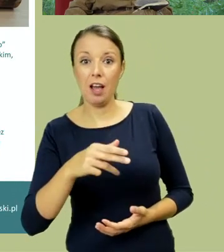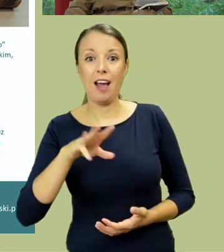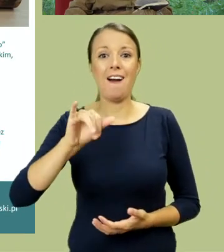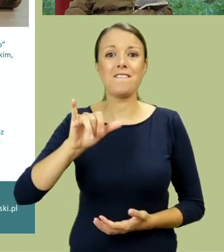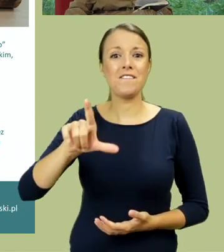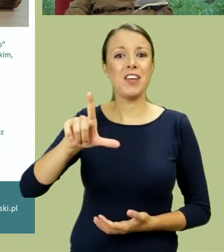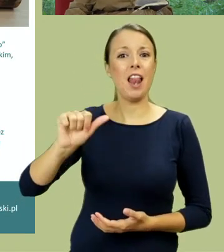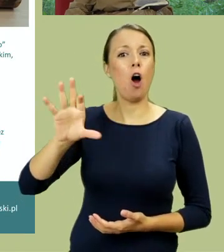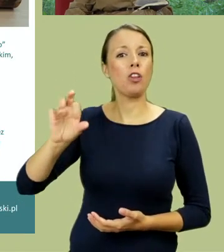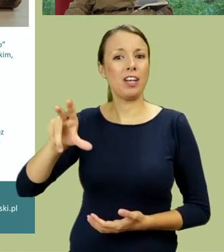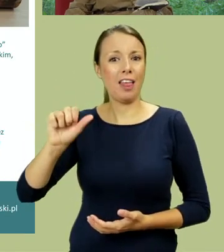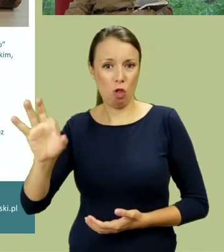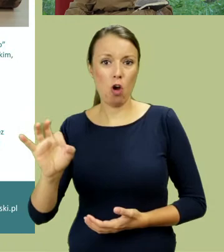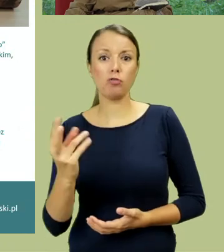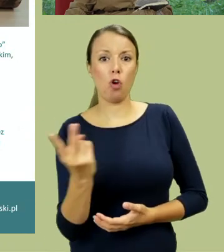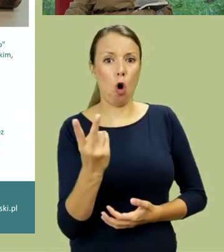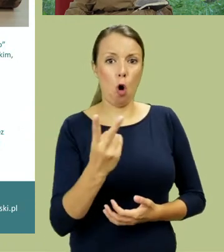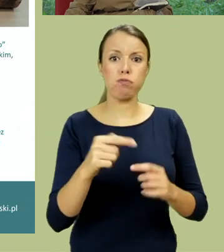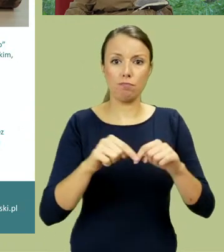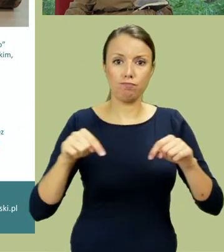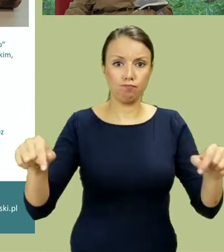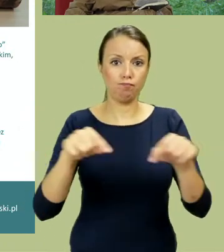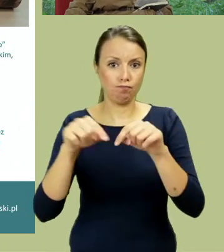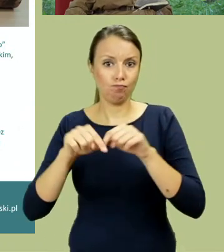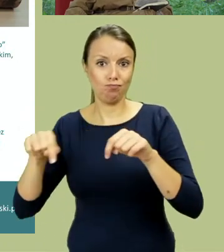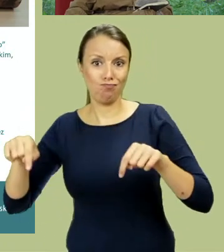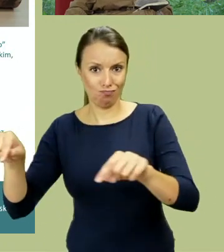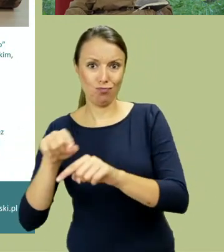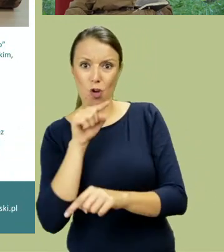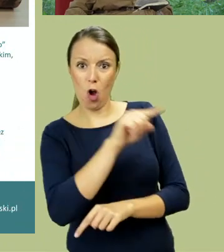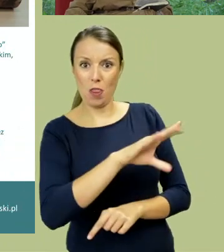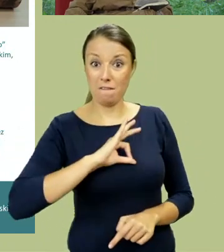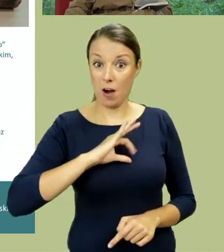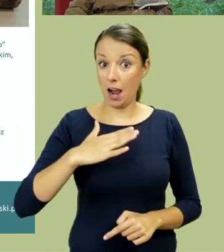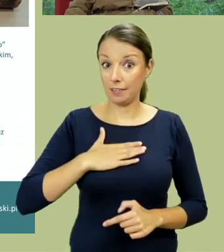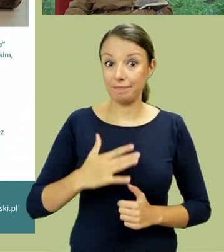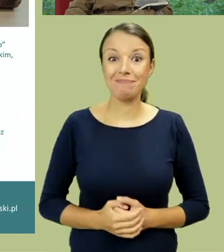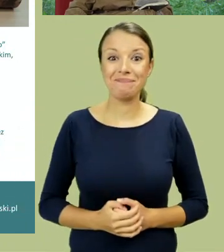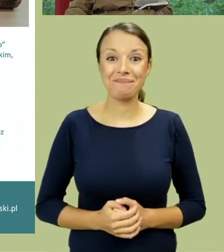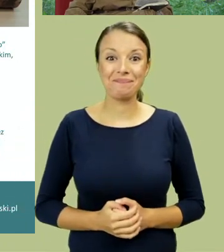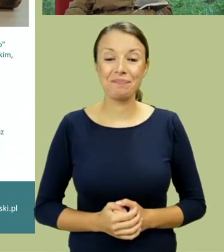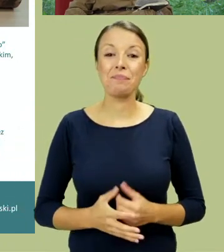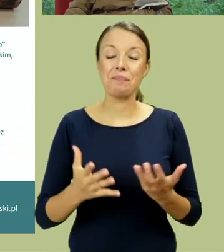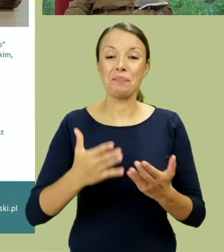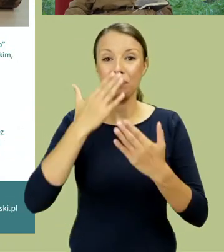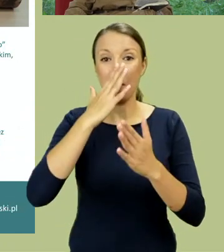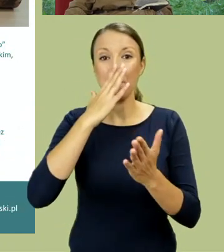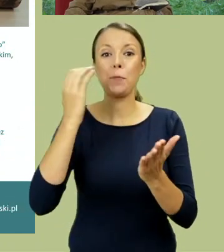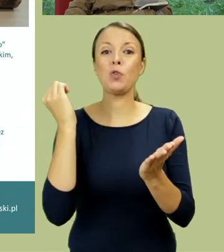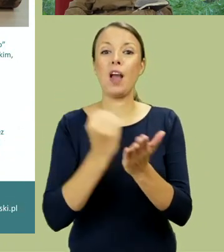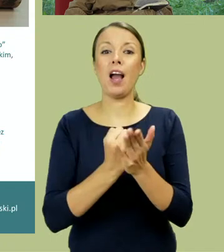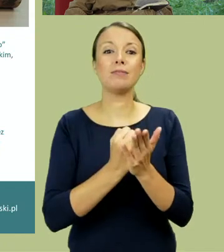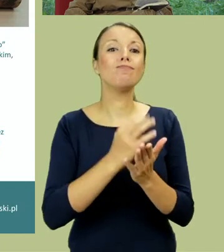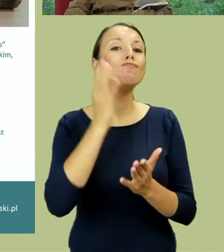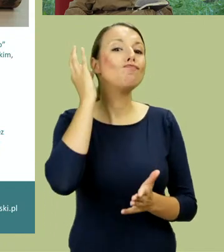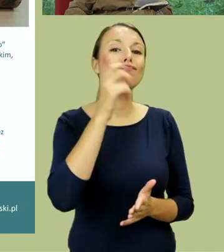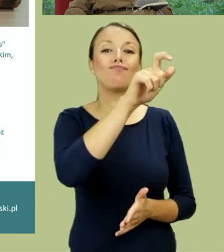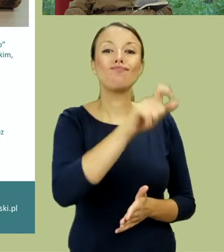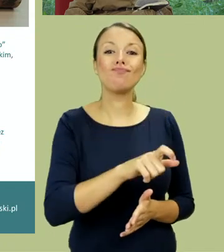Otradno. I tutaj chciałam Państwu na potwierdzenie tego, że to właśnie Aleksandra Szczerbińska zakupiła te